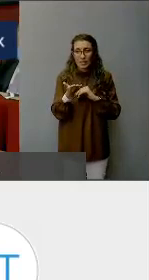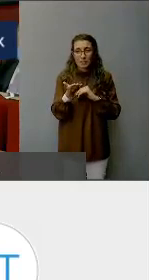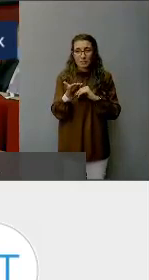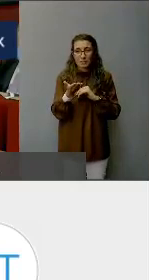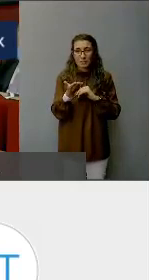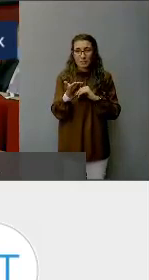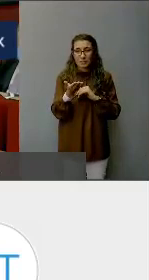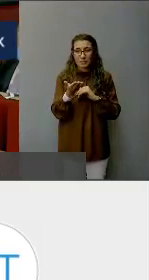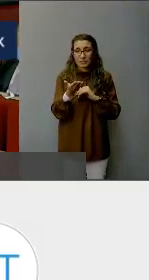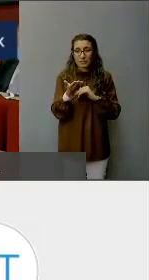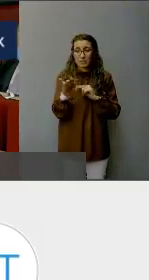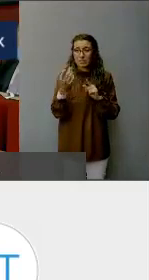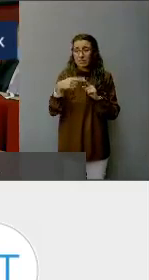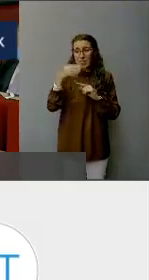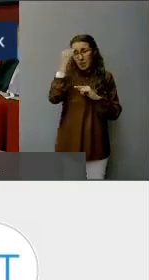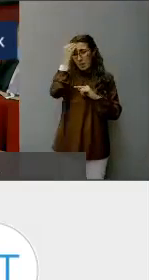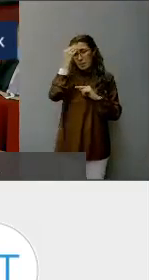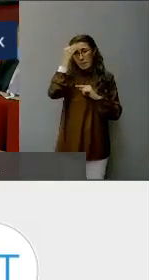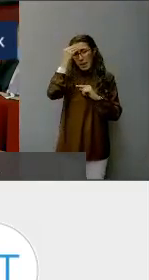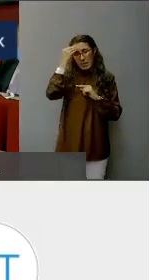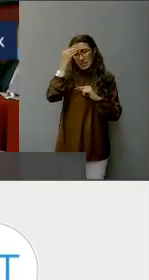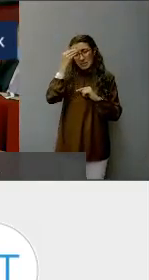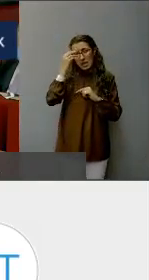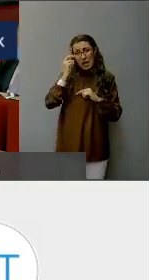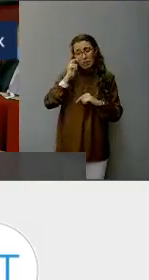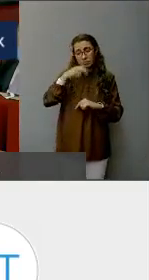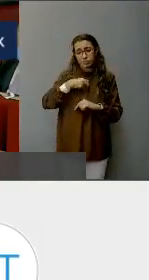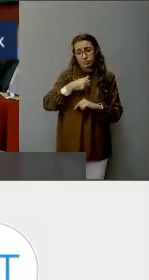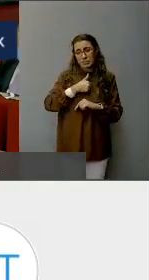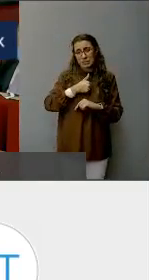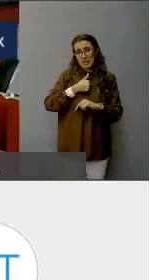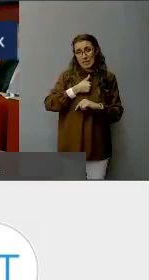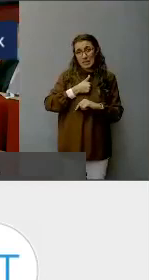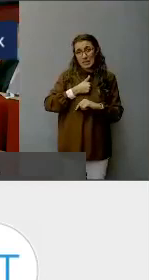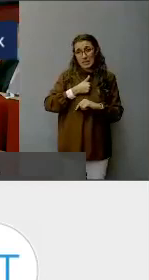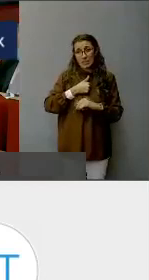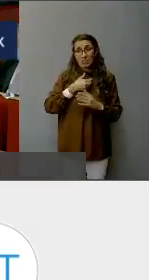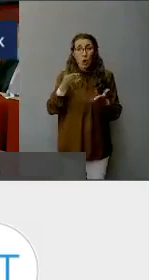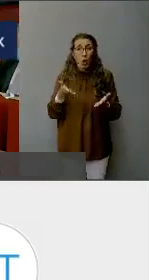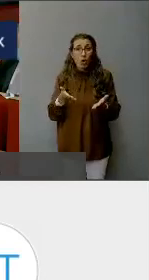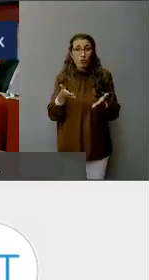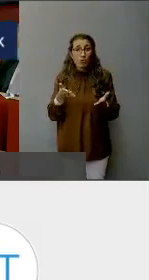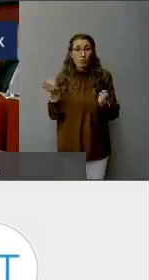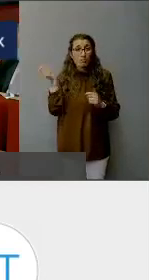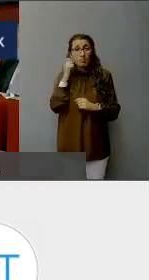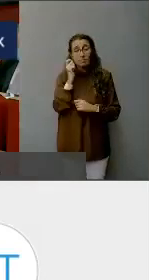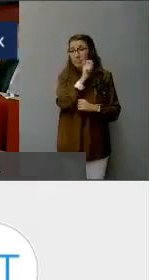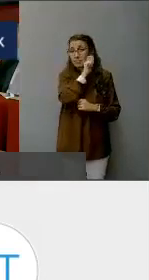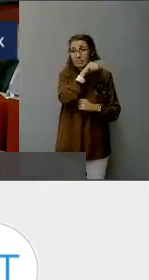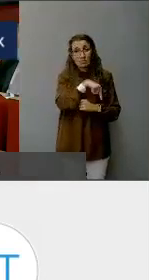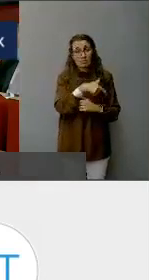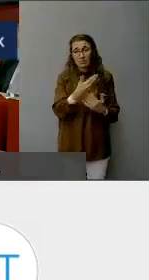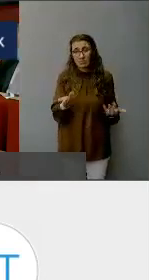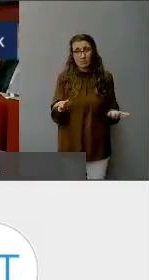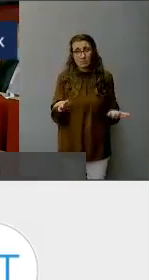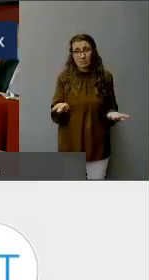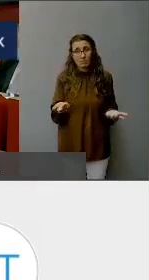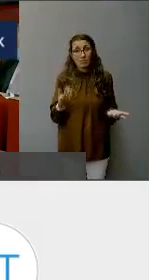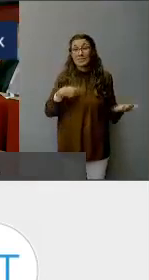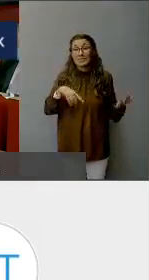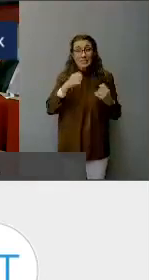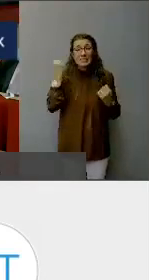confermare se stessa sia sempre oggi più che mai sorda lo chiamerai a un grido di dolore